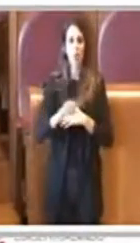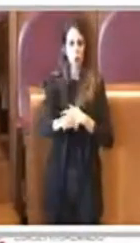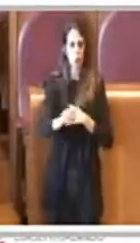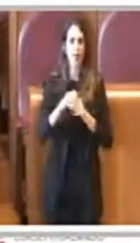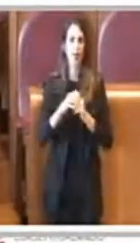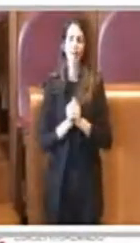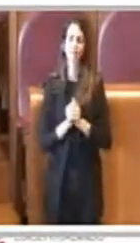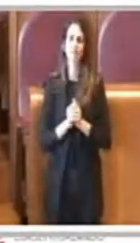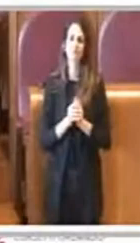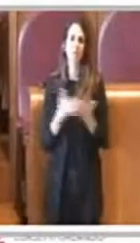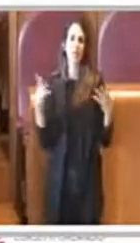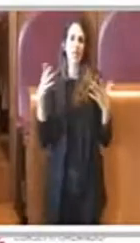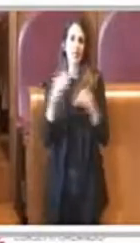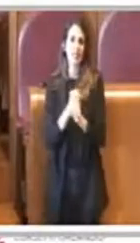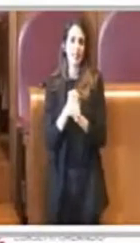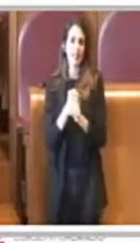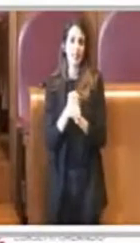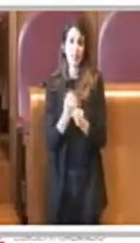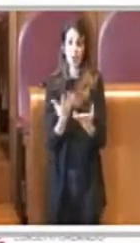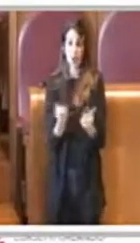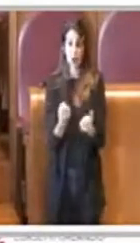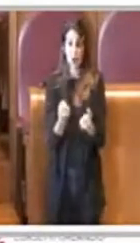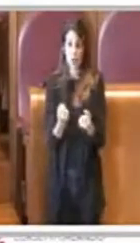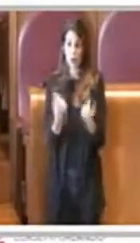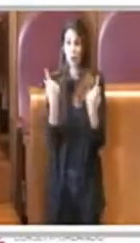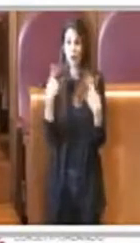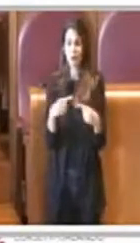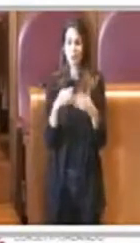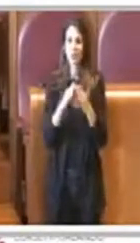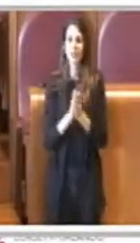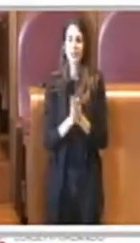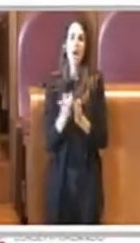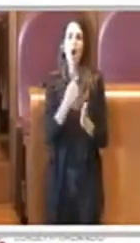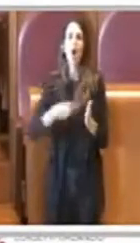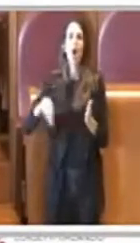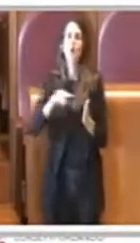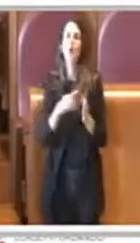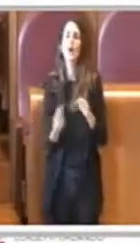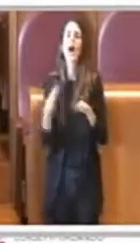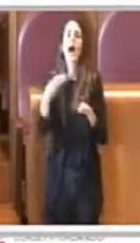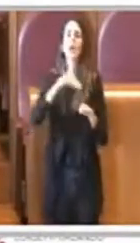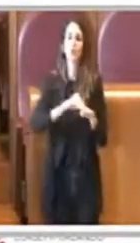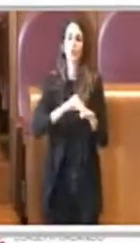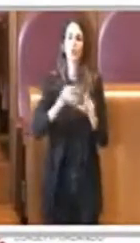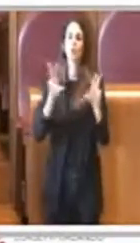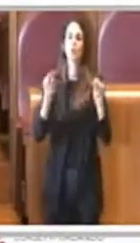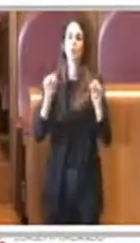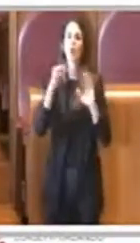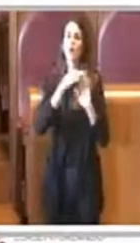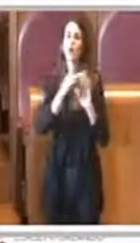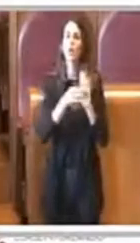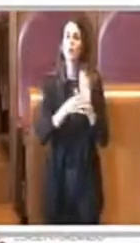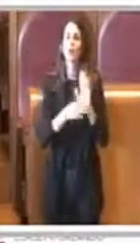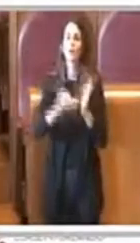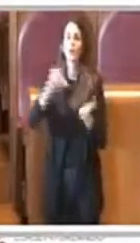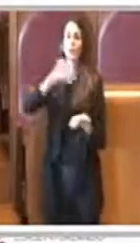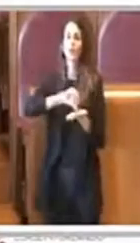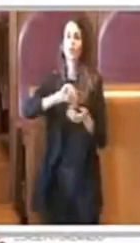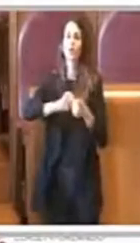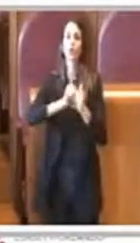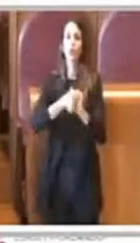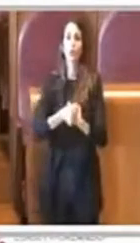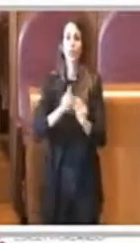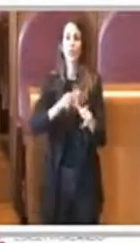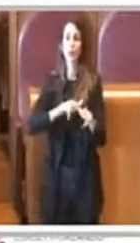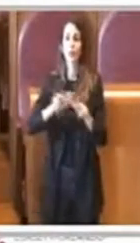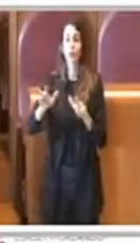il contenuto della proposta che andiamo ad inserire all'interno del nuovo regolamento per i centri sportivi municipali, che è